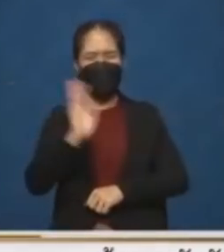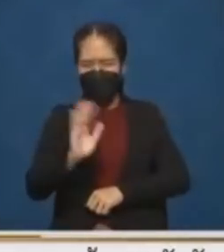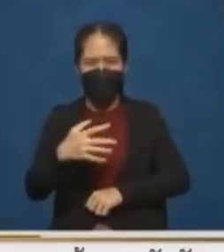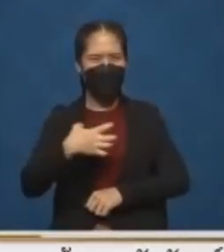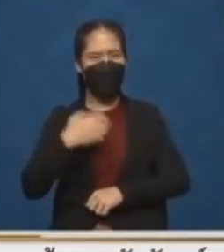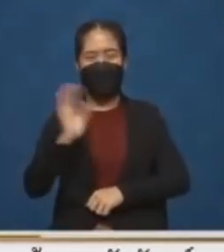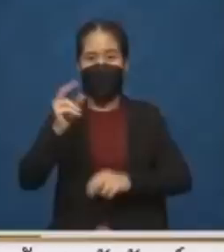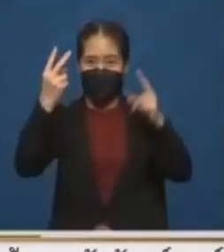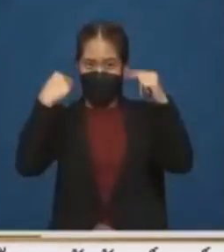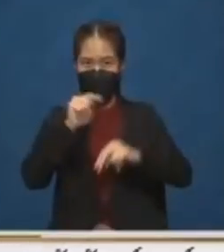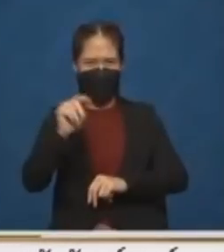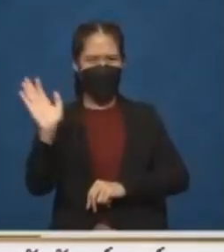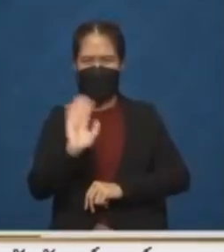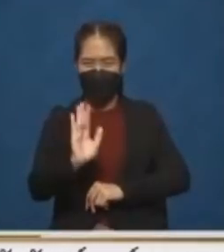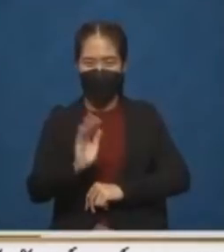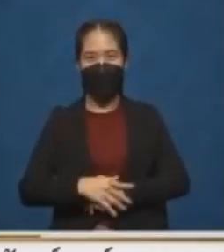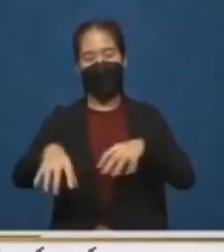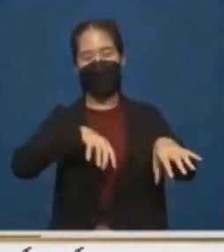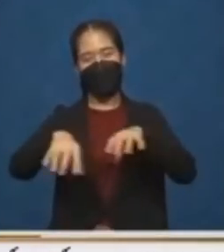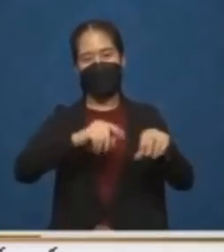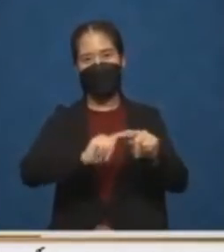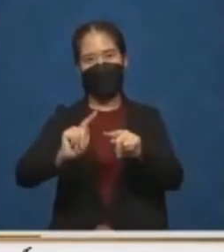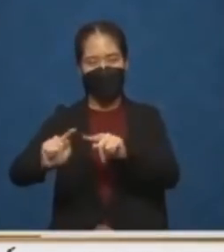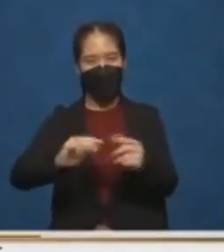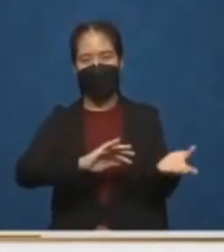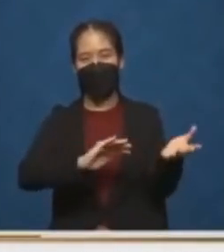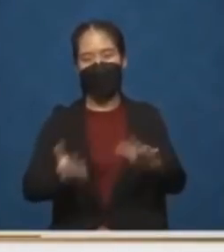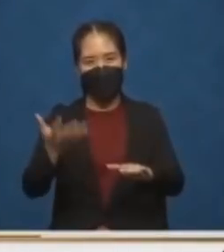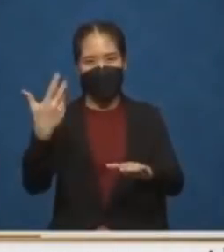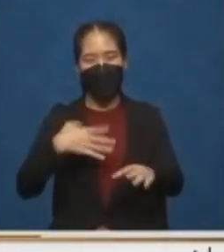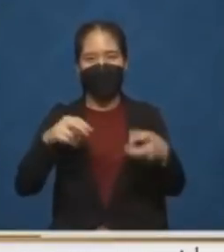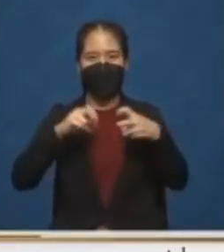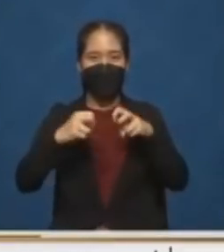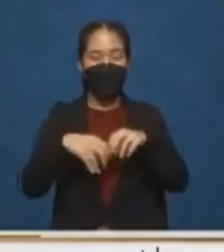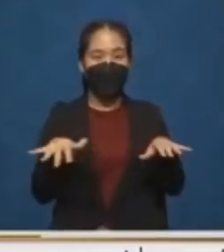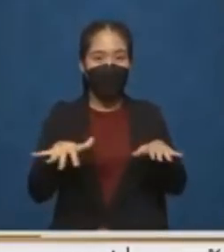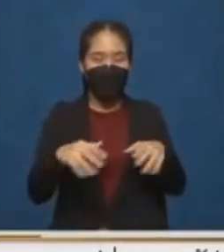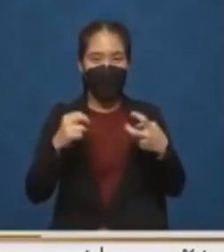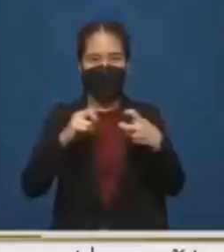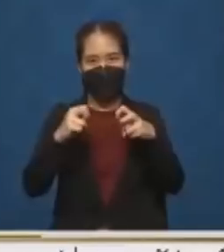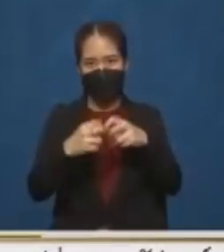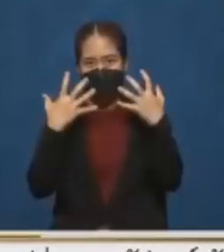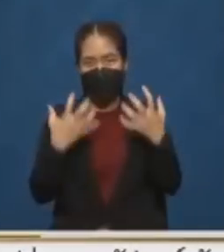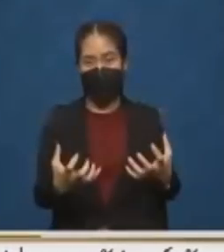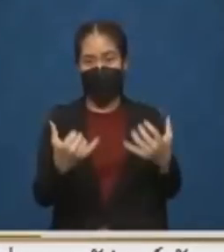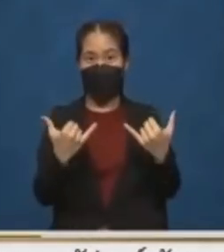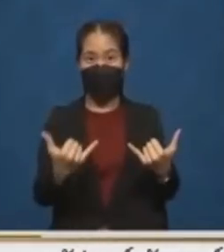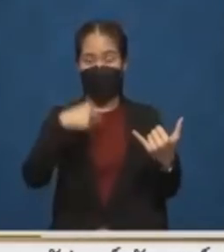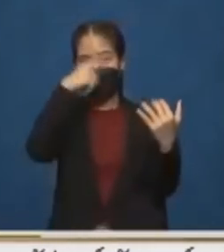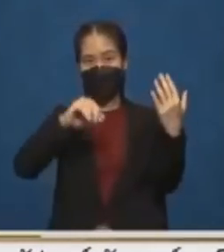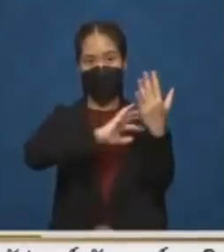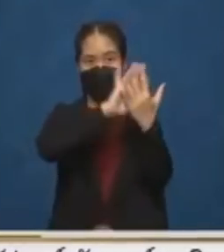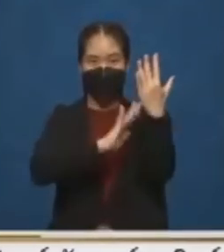รชการเป็ดนเกิดความรมเหลวทั้งภาวะปกติ ภาวะวิกฤษโดยเพราอย่างยิ่งในยามที่บ้านเมืองประสบ